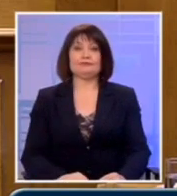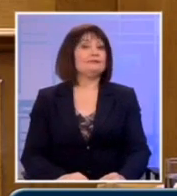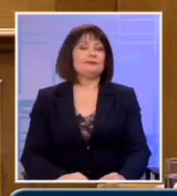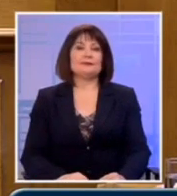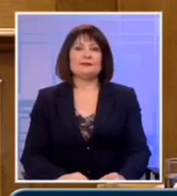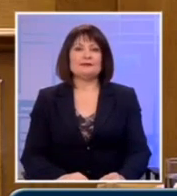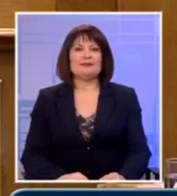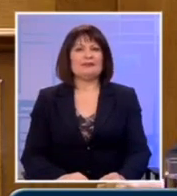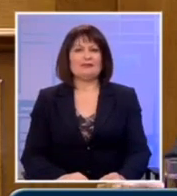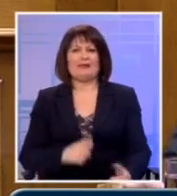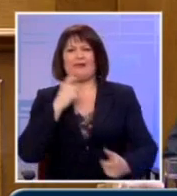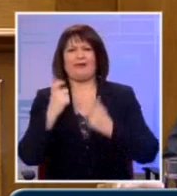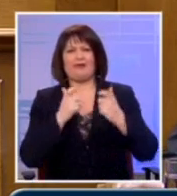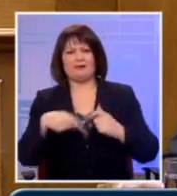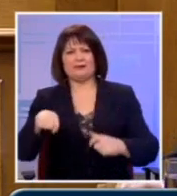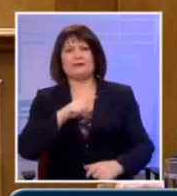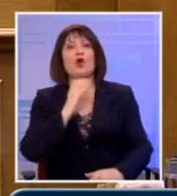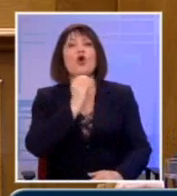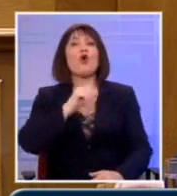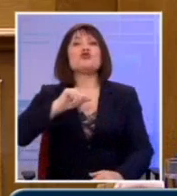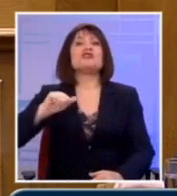κυρίου. Και όχι η εργαλειοθήκη του ΟΣΑ.